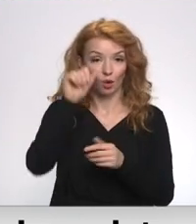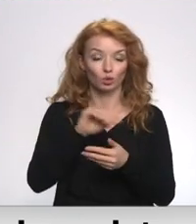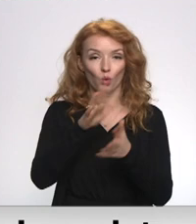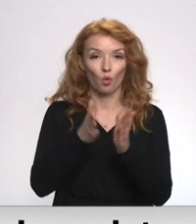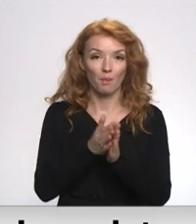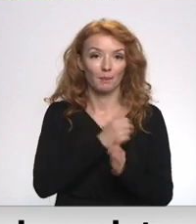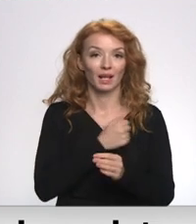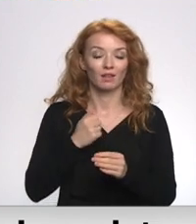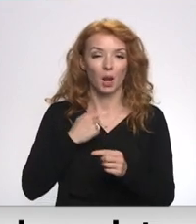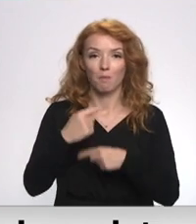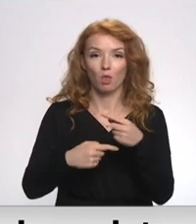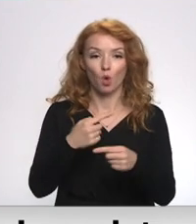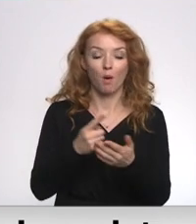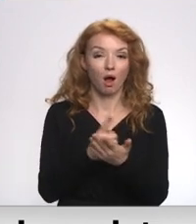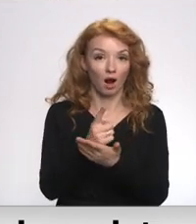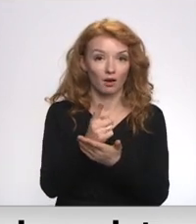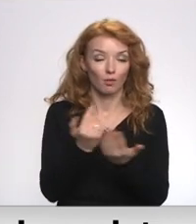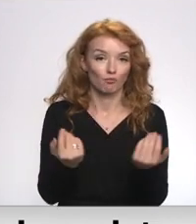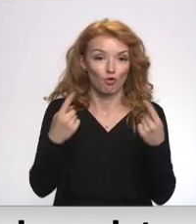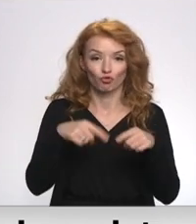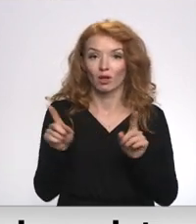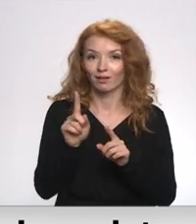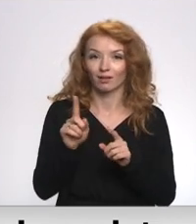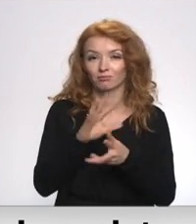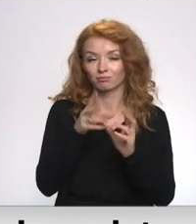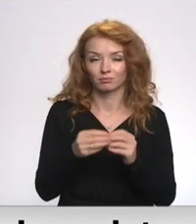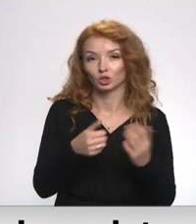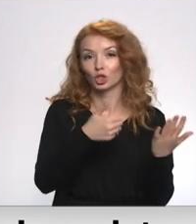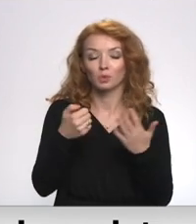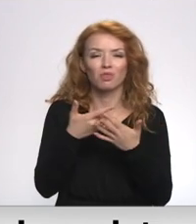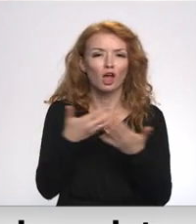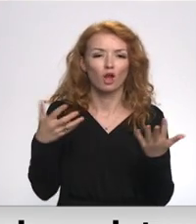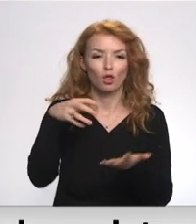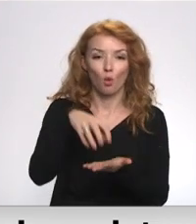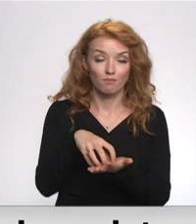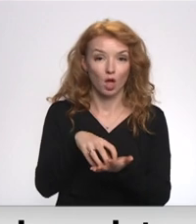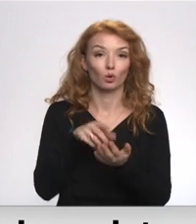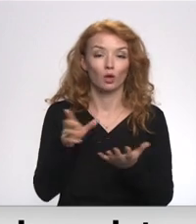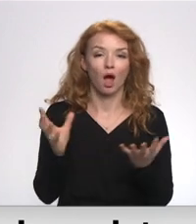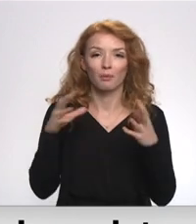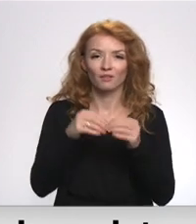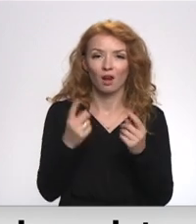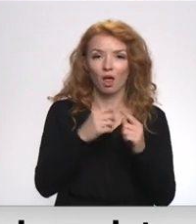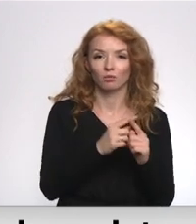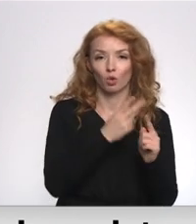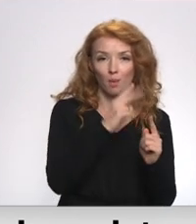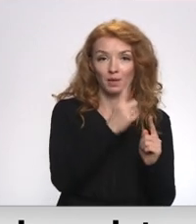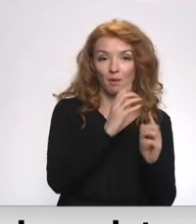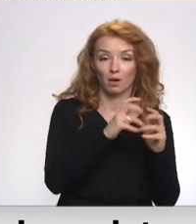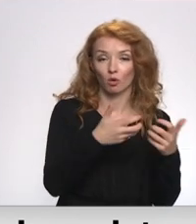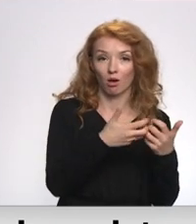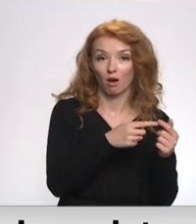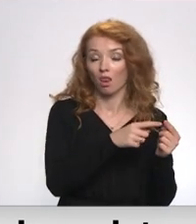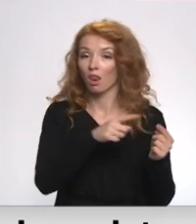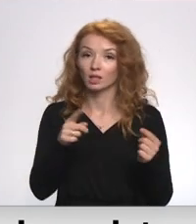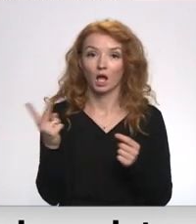kopējā militārā mantojuma kartē. Šobrīd te ir vairāk nekā 600 dažādu objektu, kas aptver laiku no Pirmā pasaules kara līdz